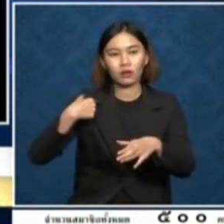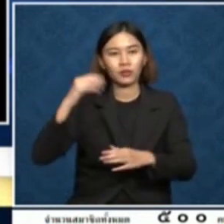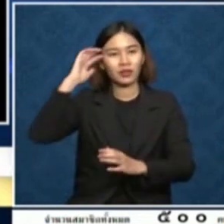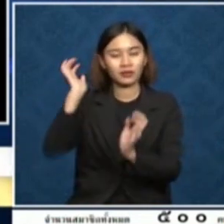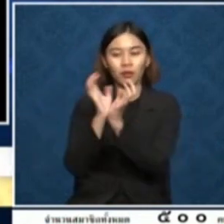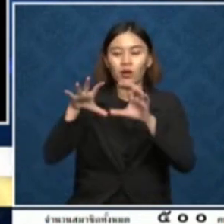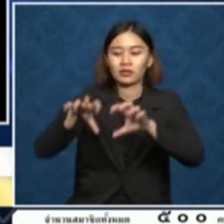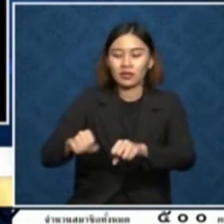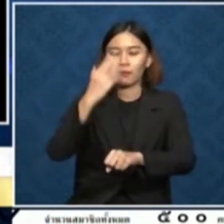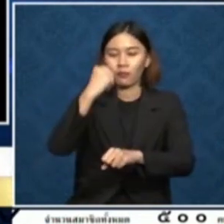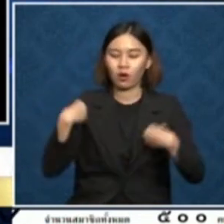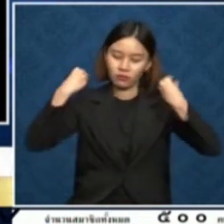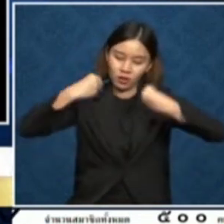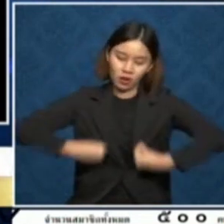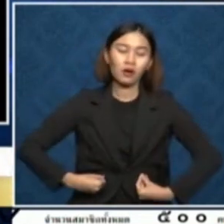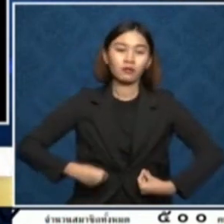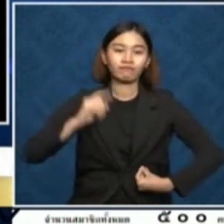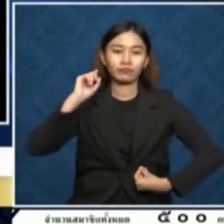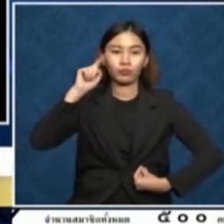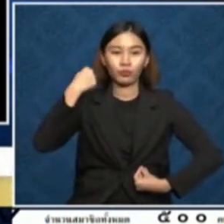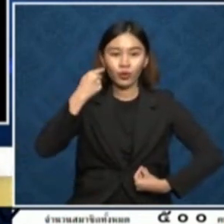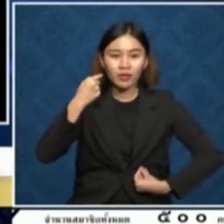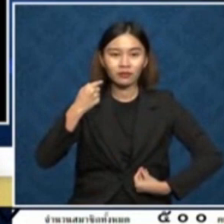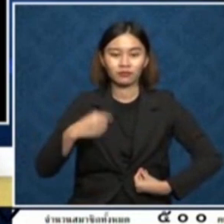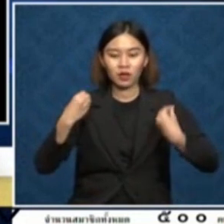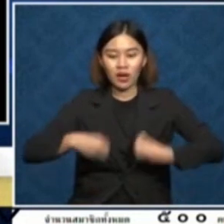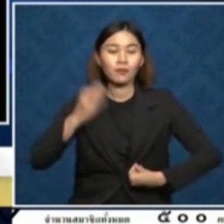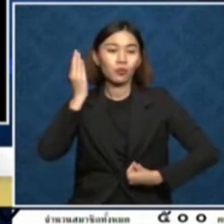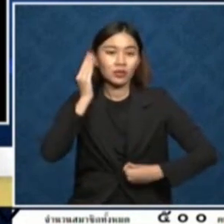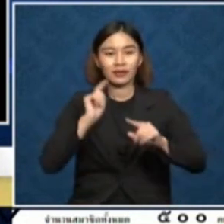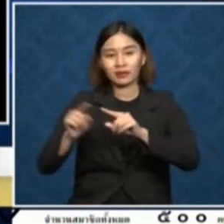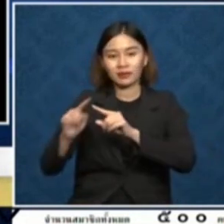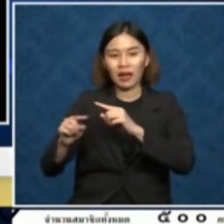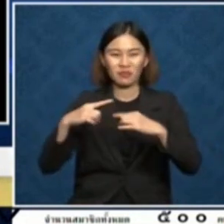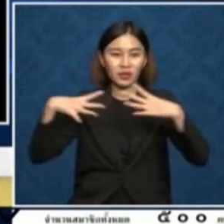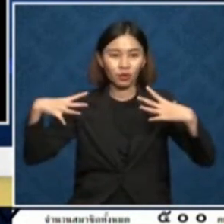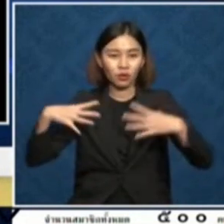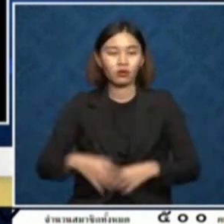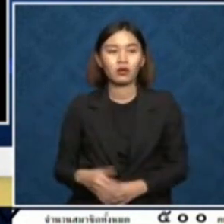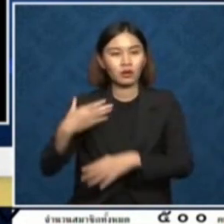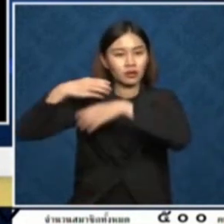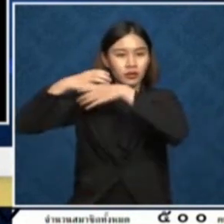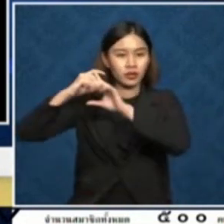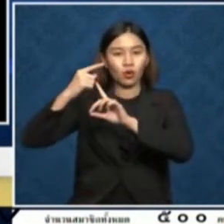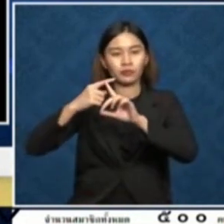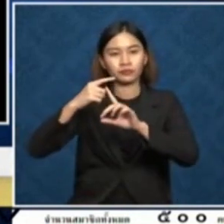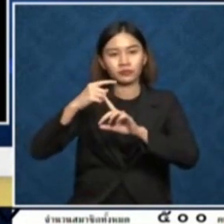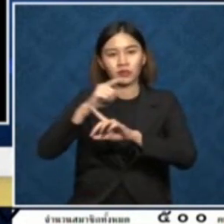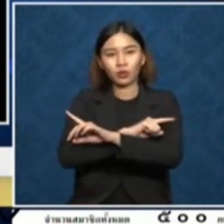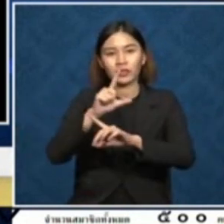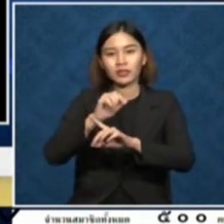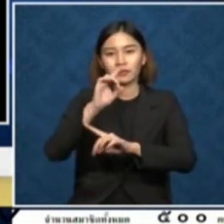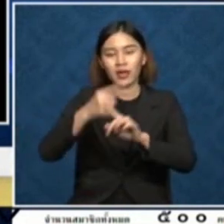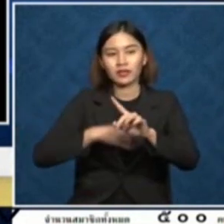ค่ะในสมัยนั้นนะคะกลุ่มผู้มีความหลากหลายทางเพศเนี่ยไม่ได้รับการยอมรับเลยนะคะถูกมองว่าสิ่งเหล่านี้เป็นเรื่องผิดบาปนะคะทำให้บ่อย